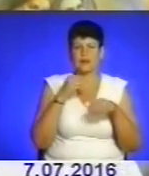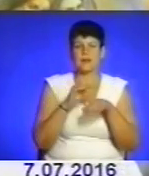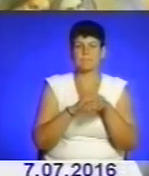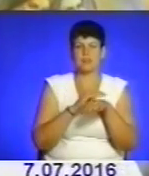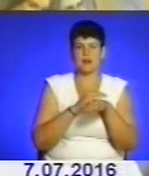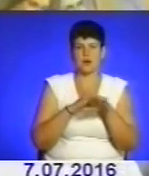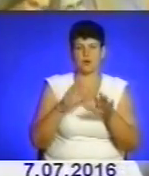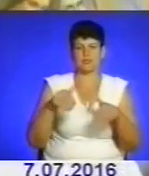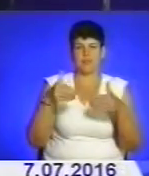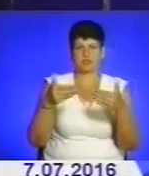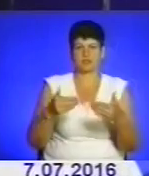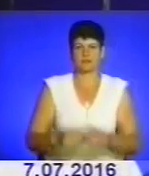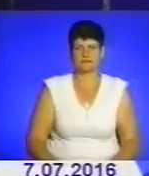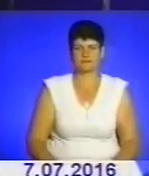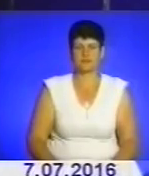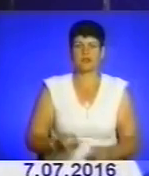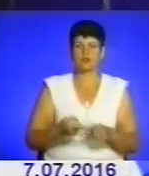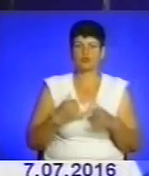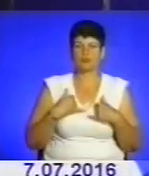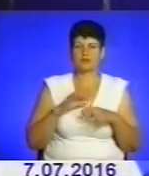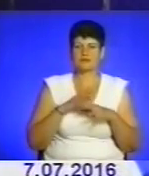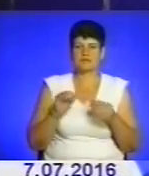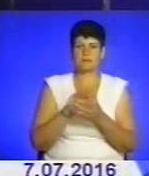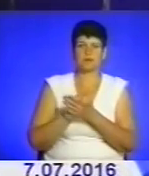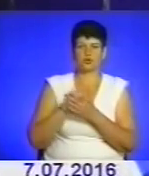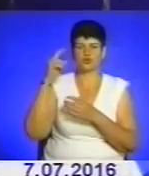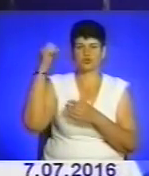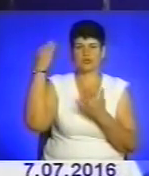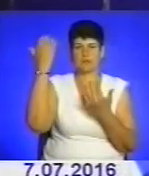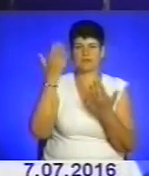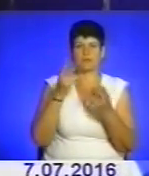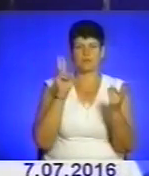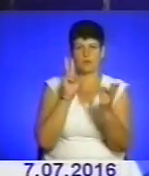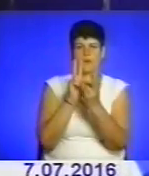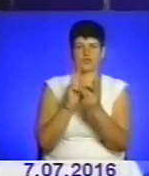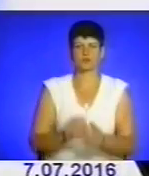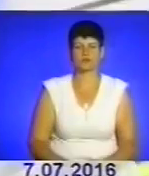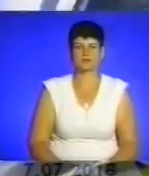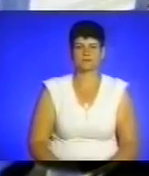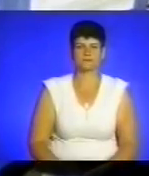благодатним. На цьому у мене все. Мирного і сонячного неба вам. Побачимось.